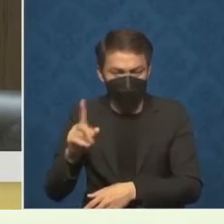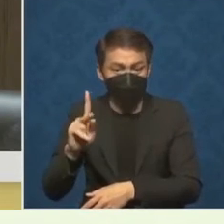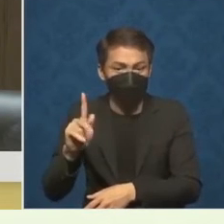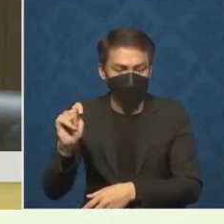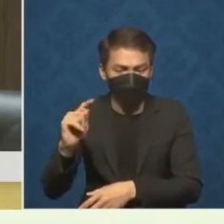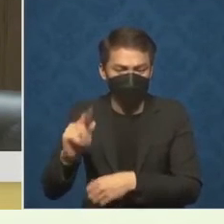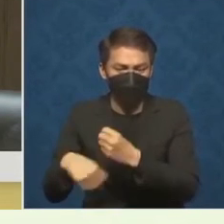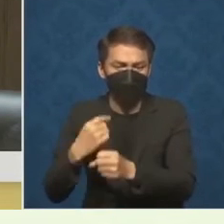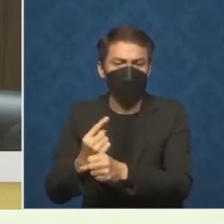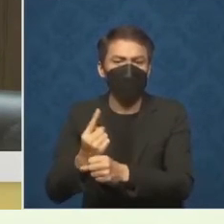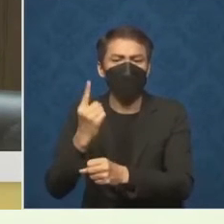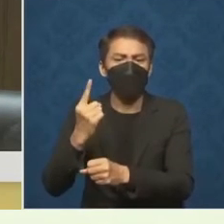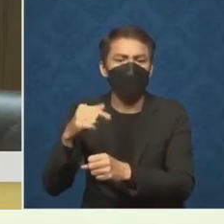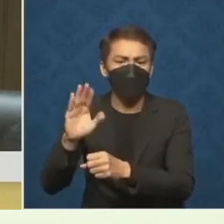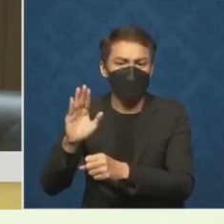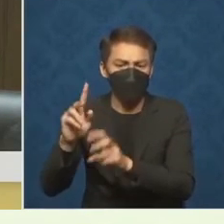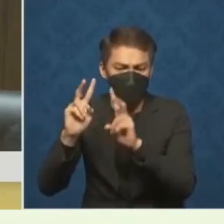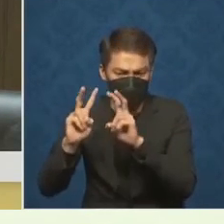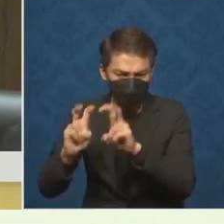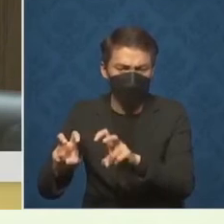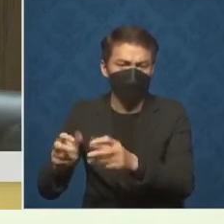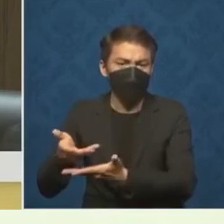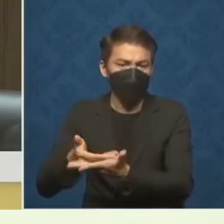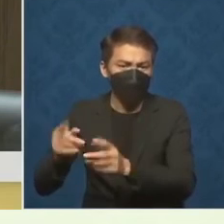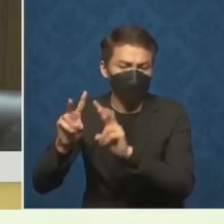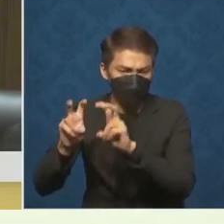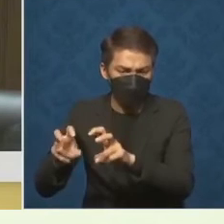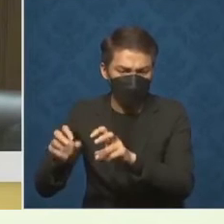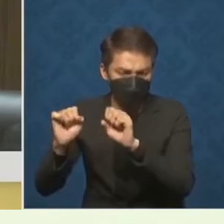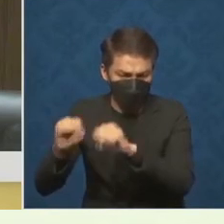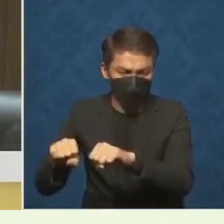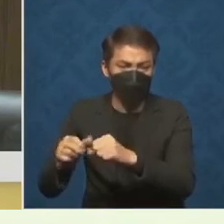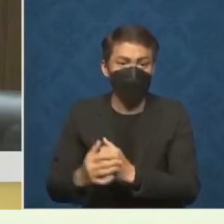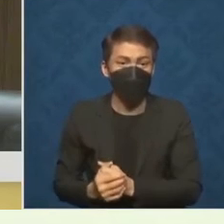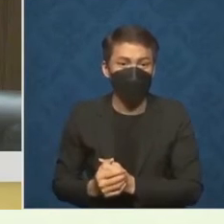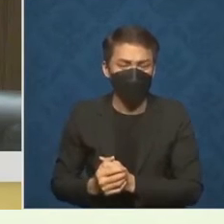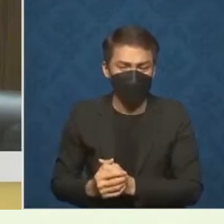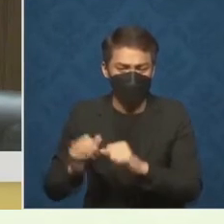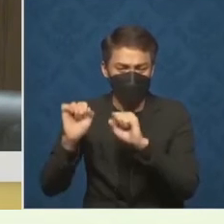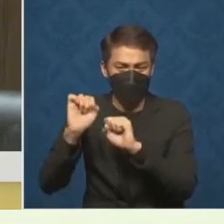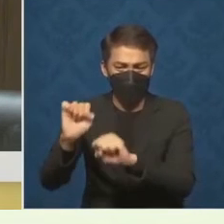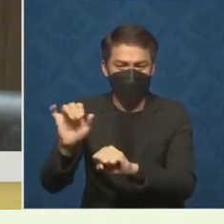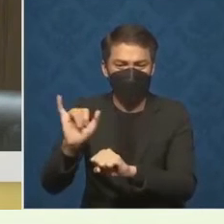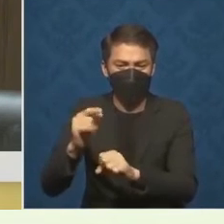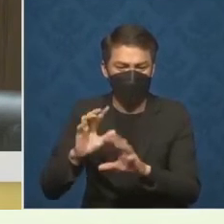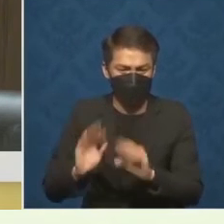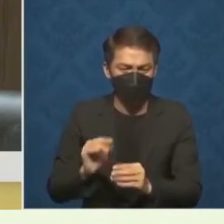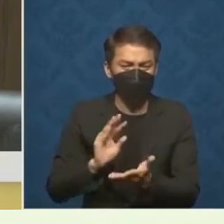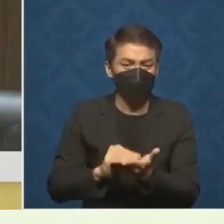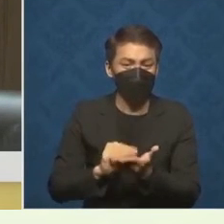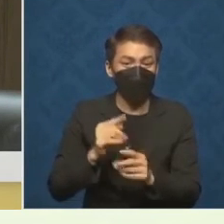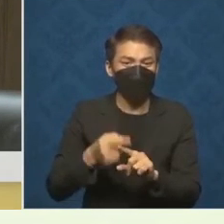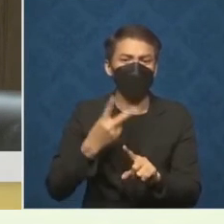งวินิจฉัยนะครับวินิจฉัยเสร็จก็ไม่ประกาศยังเก็บไว้อีก2เดือนถึงประกาศนะครับนี่คือการทำงาน